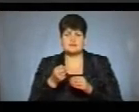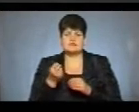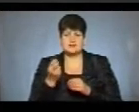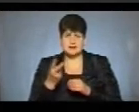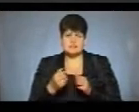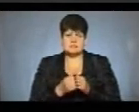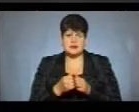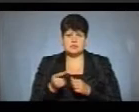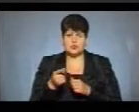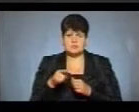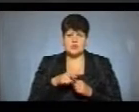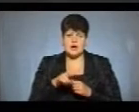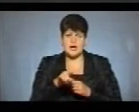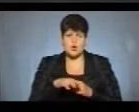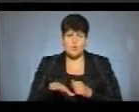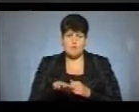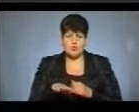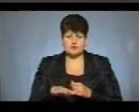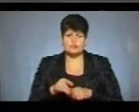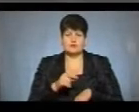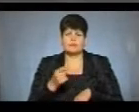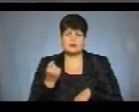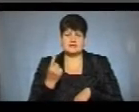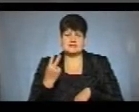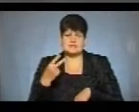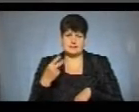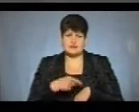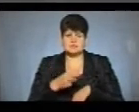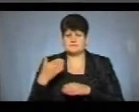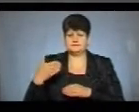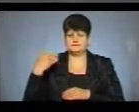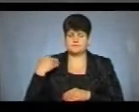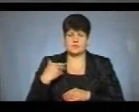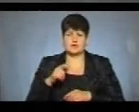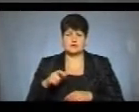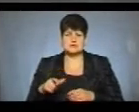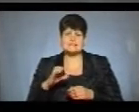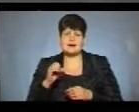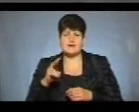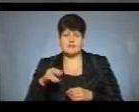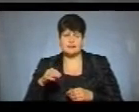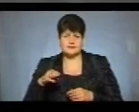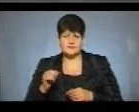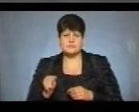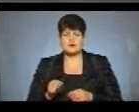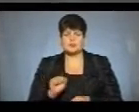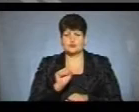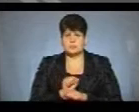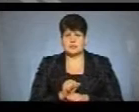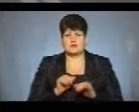поблизу Тернопільського аеропорту. На годиннику 11:20. В ці хвилини за моєю спиною жителі Скалицької громади перекривають рух